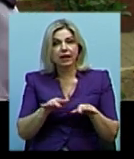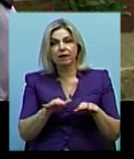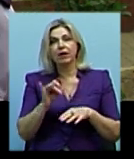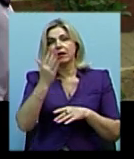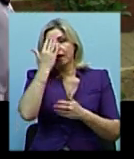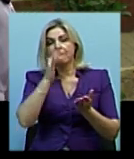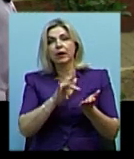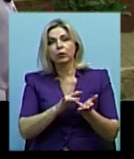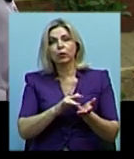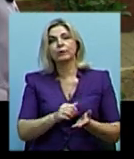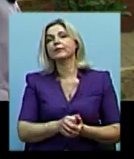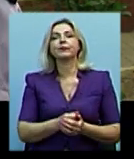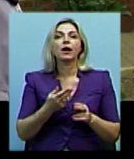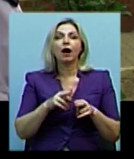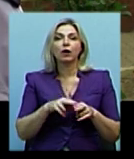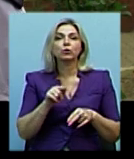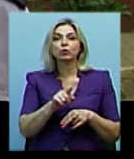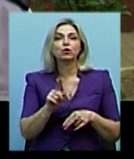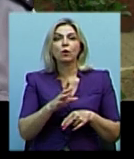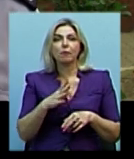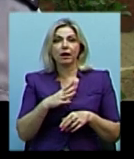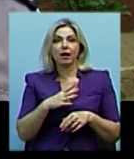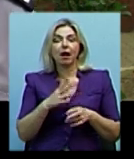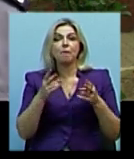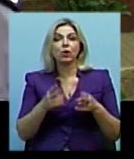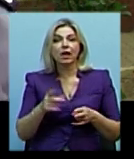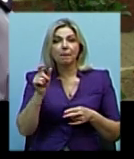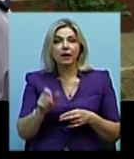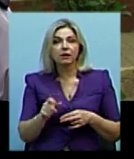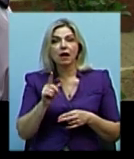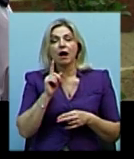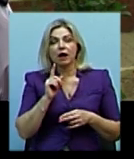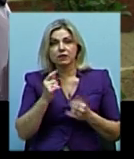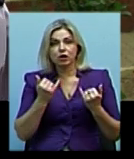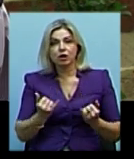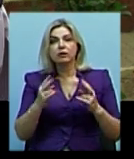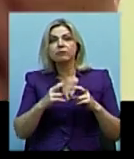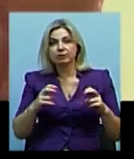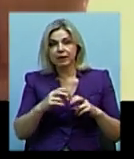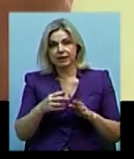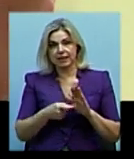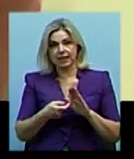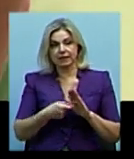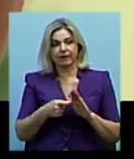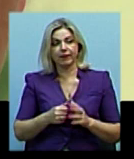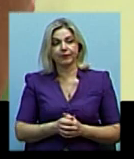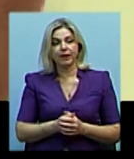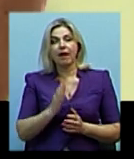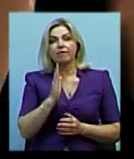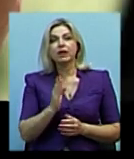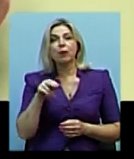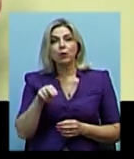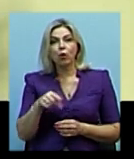Мету, яку переслідував потерпілий, наразі встановлює слідство. Віктор Пракудін